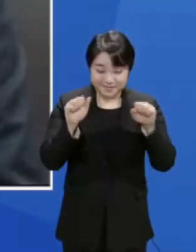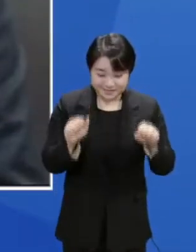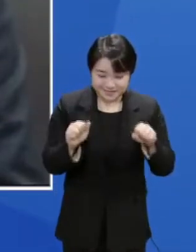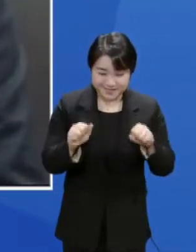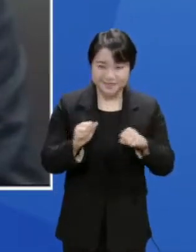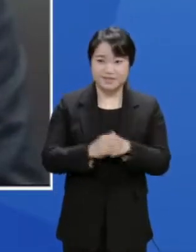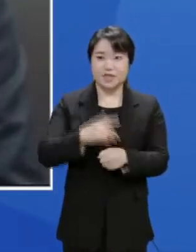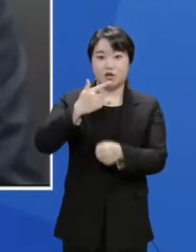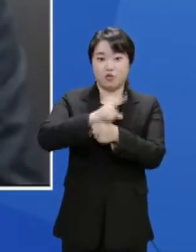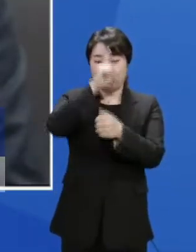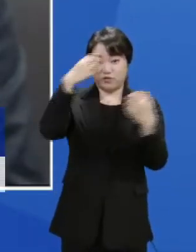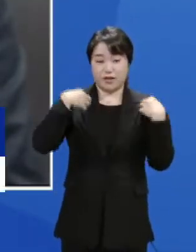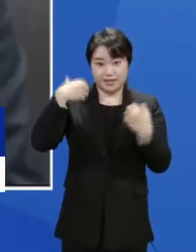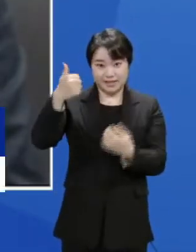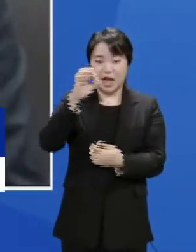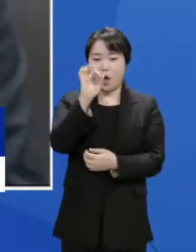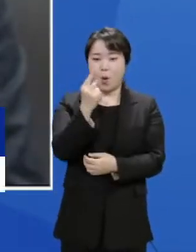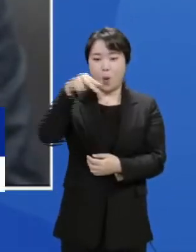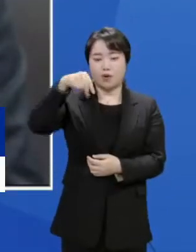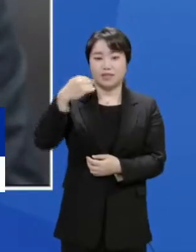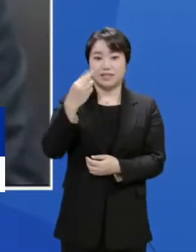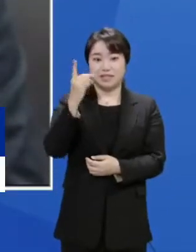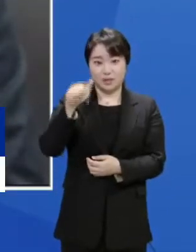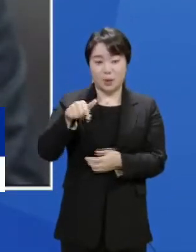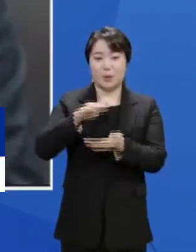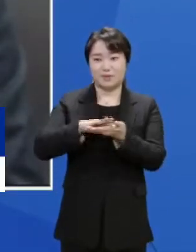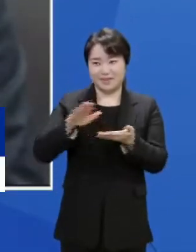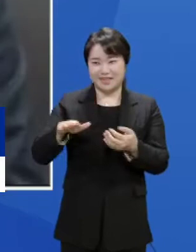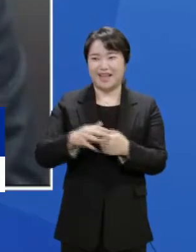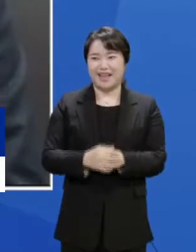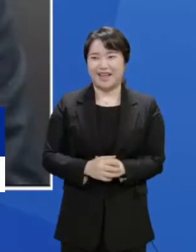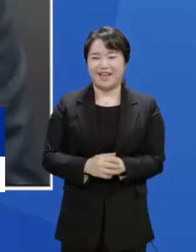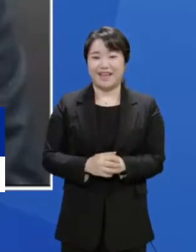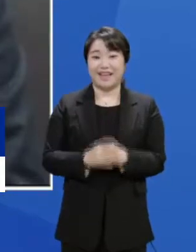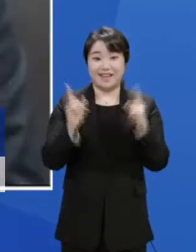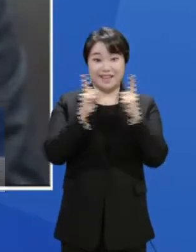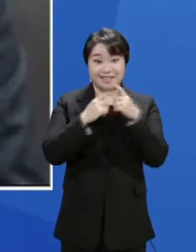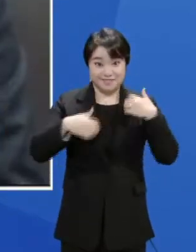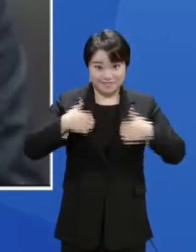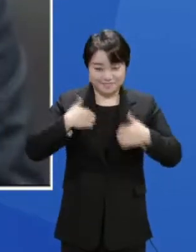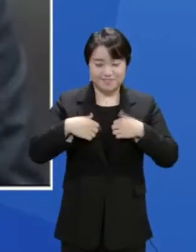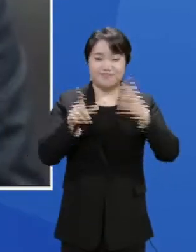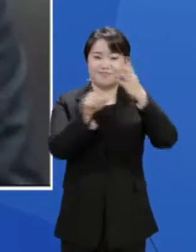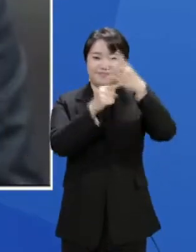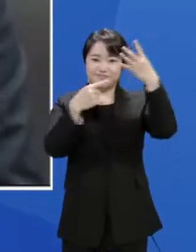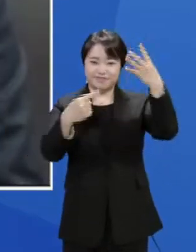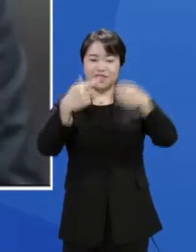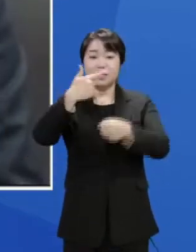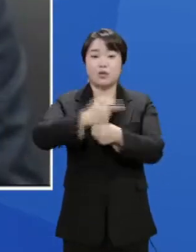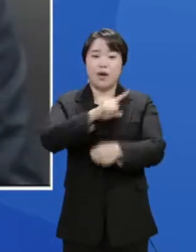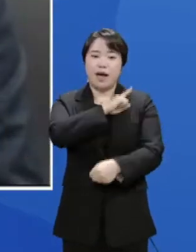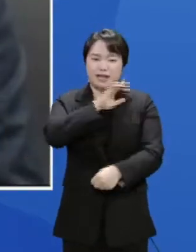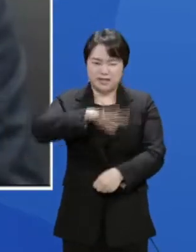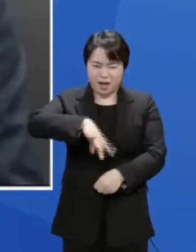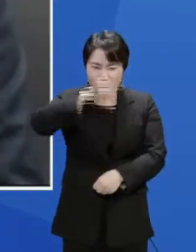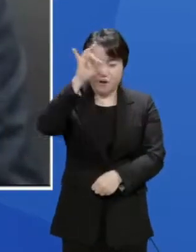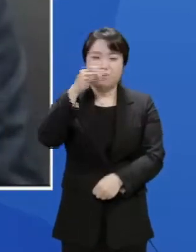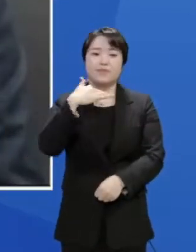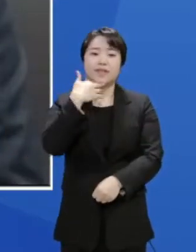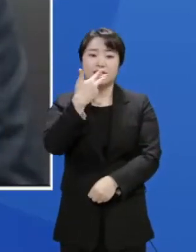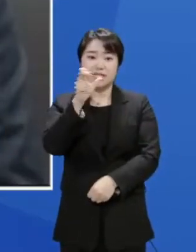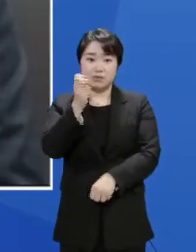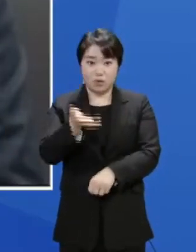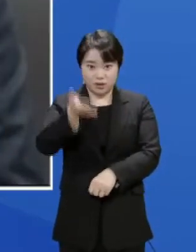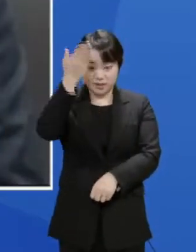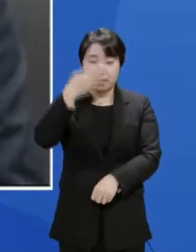안녕하세요. 노원구청장 오승록입니다. 네, 반갑습니다. 먼저 다음 달 1일 노원구가 가장 먼저 75세